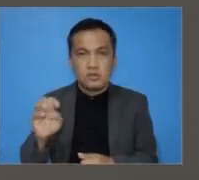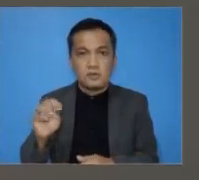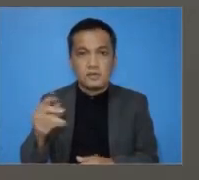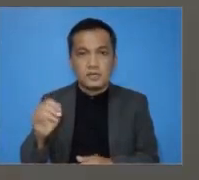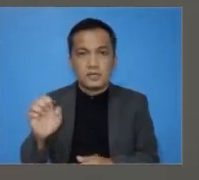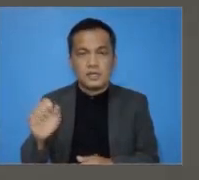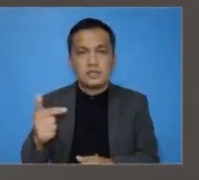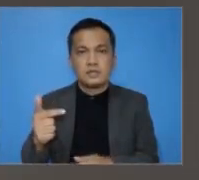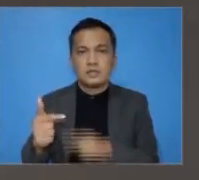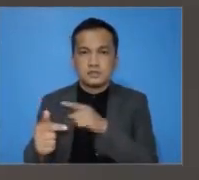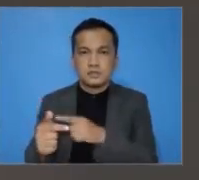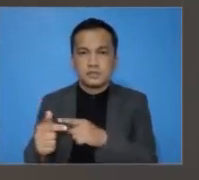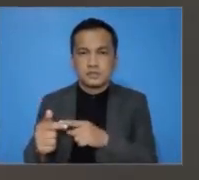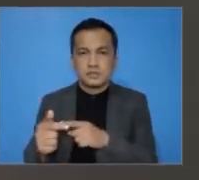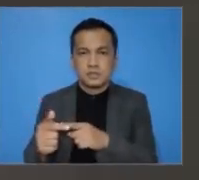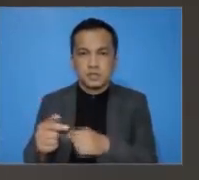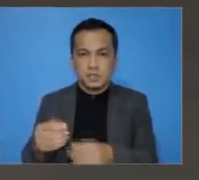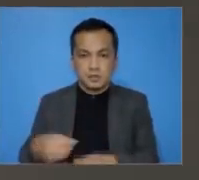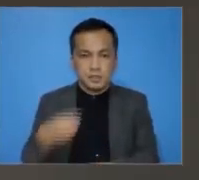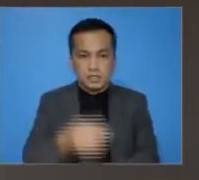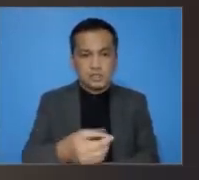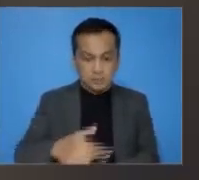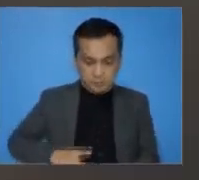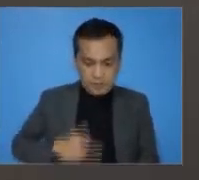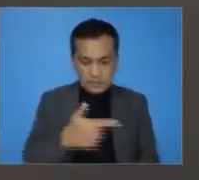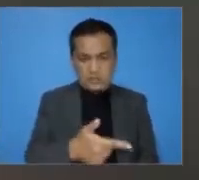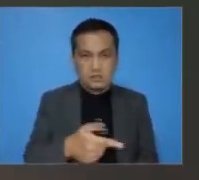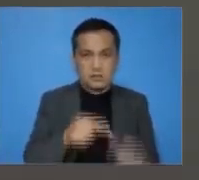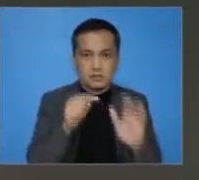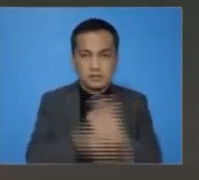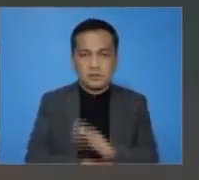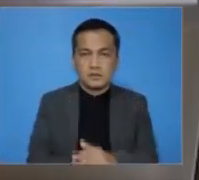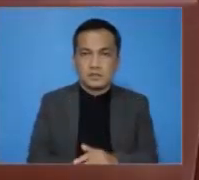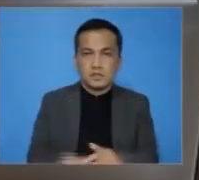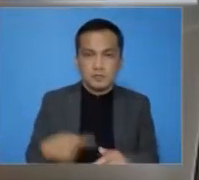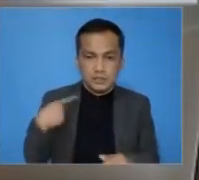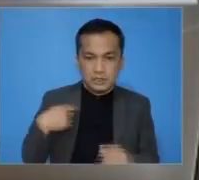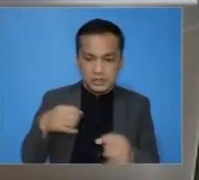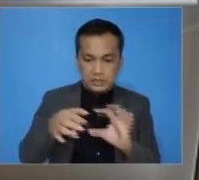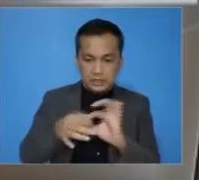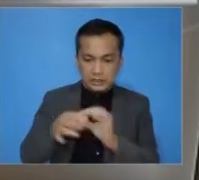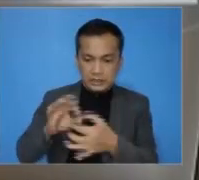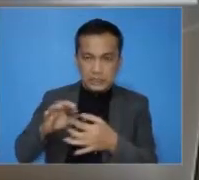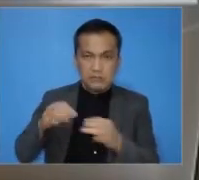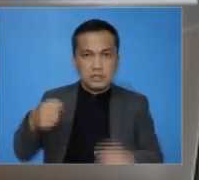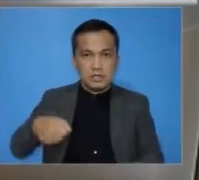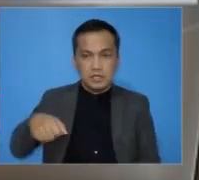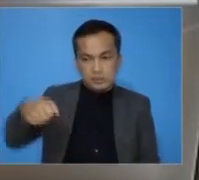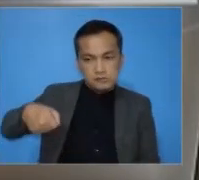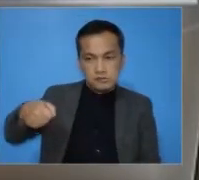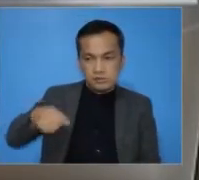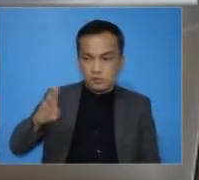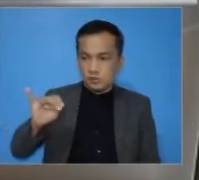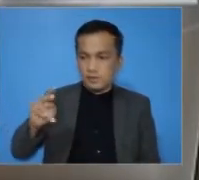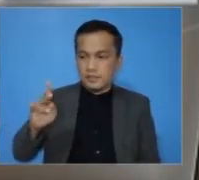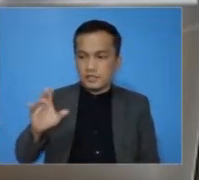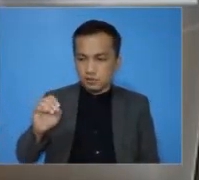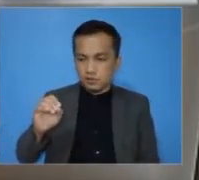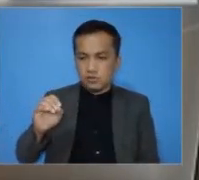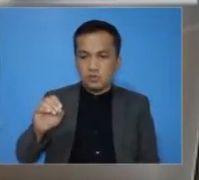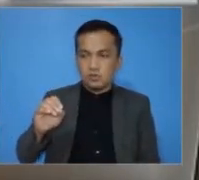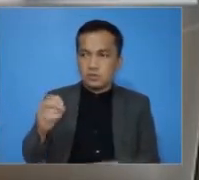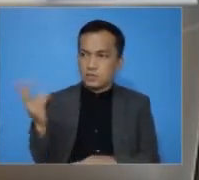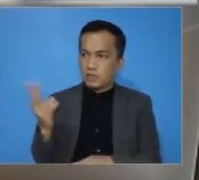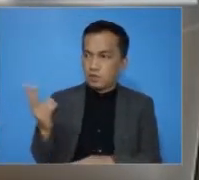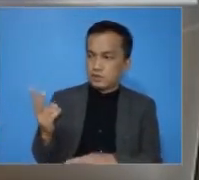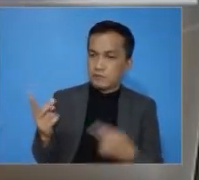ang nag-abot ng baril na ginamit sa krimen. May dalang kadena si Bonifacio? Opo, dalawa po silang magkapatid na may dalang kadena. Tapos